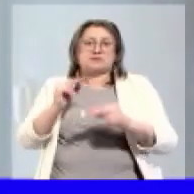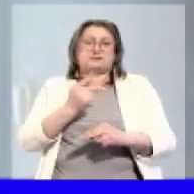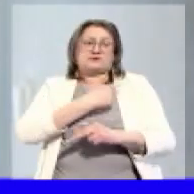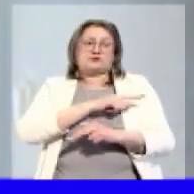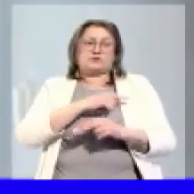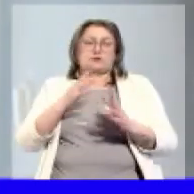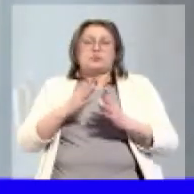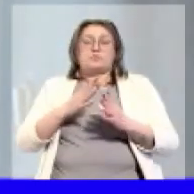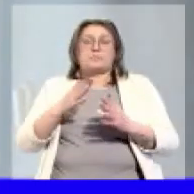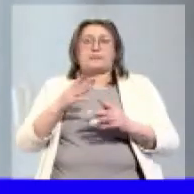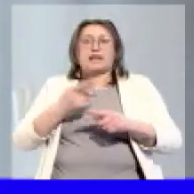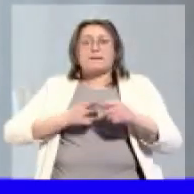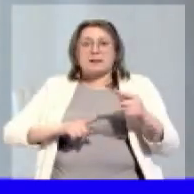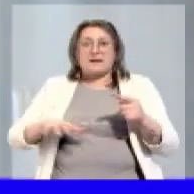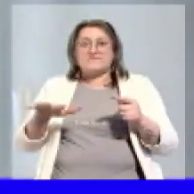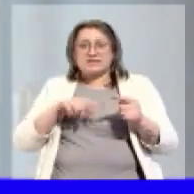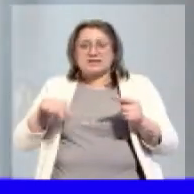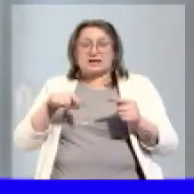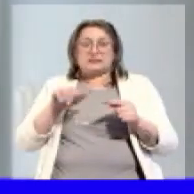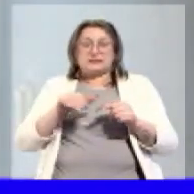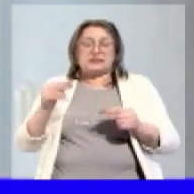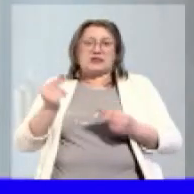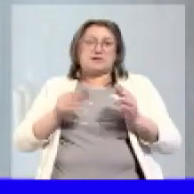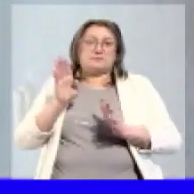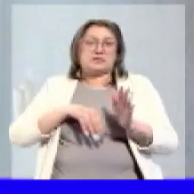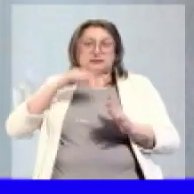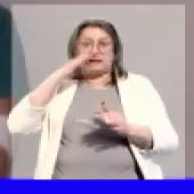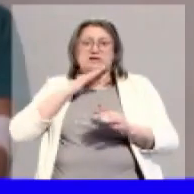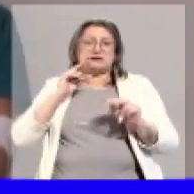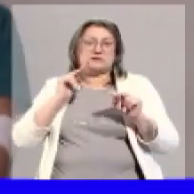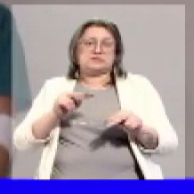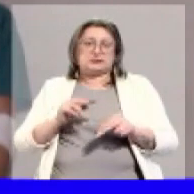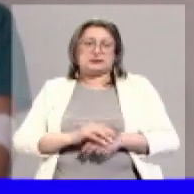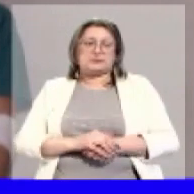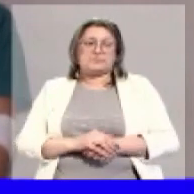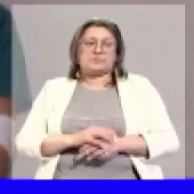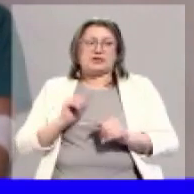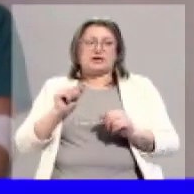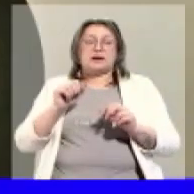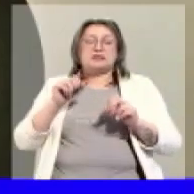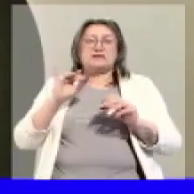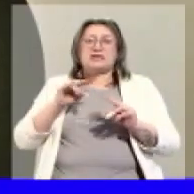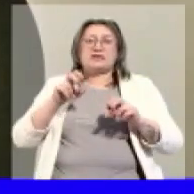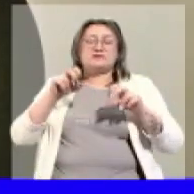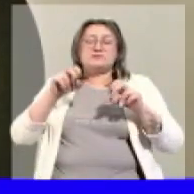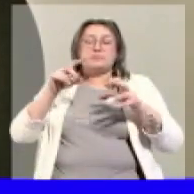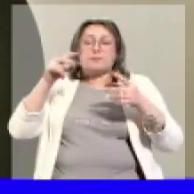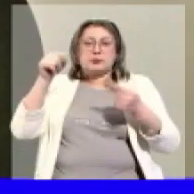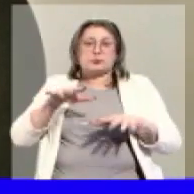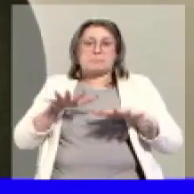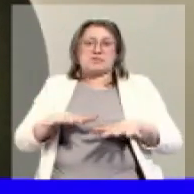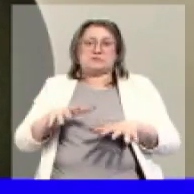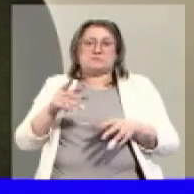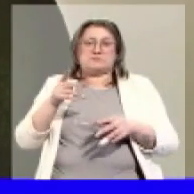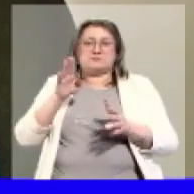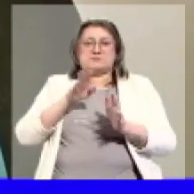Жартысынан астамы ата-ана қарауынсыз асыр салғандар. Арнайы жабдықталмаған орындарда зардап шеккендер де жоқ емес. Зимний период для нас он